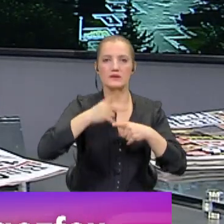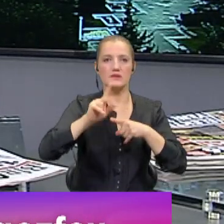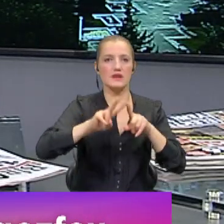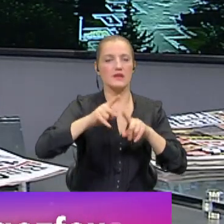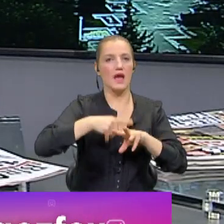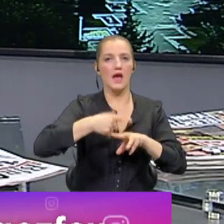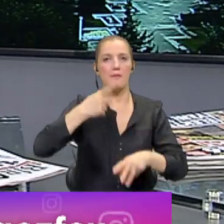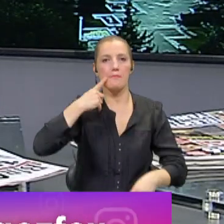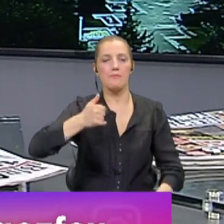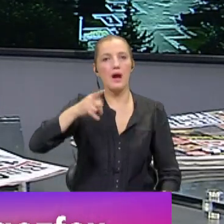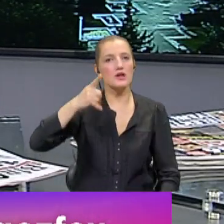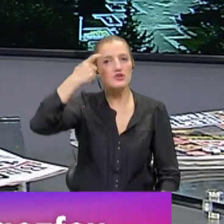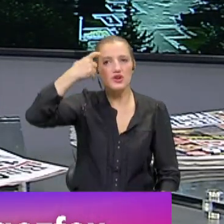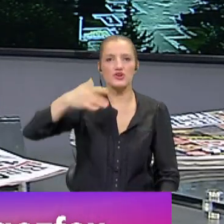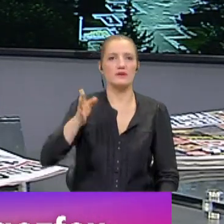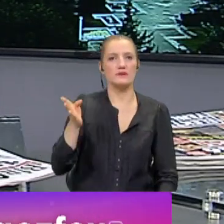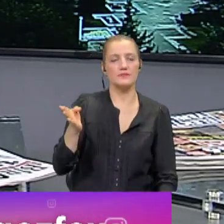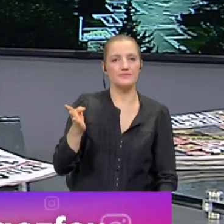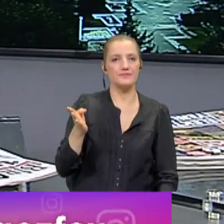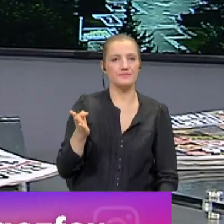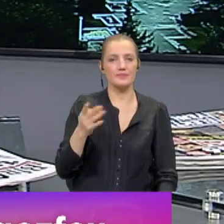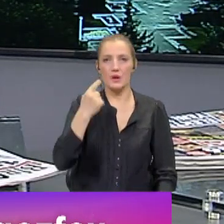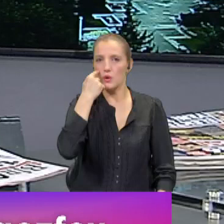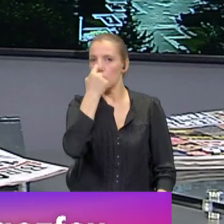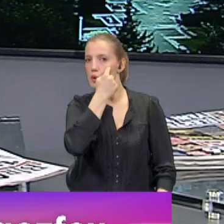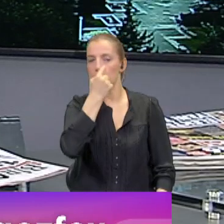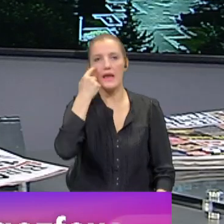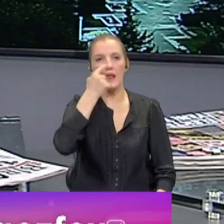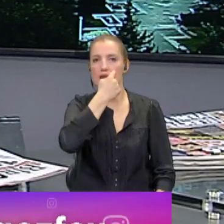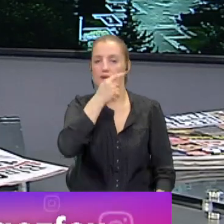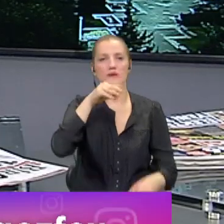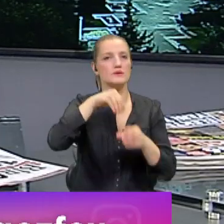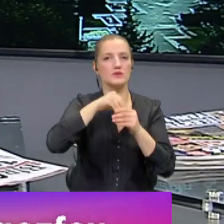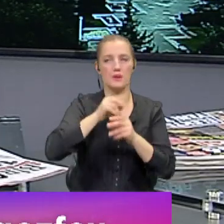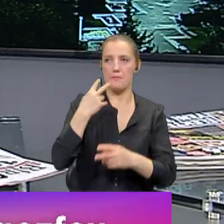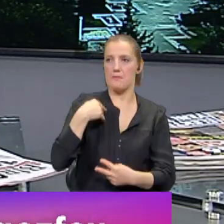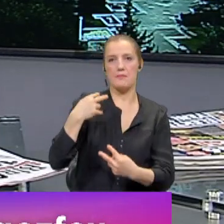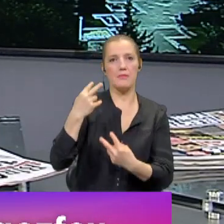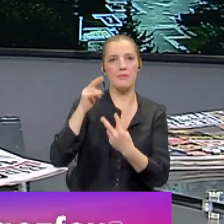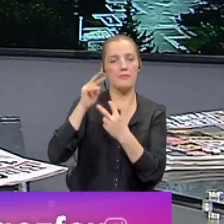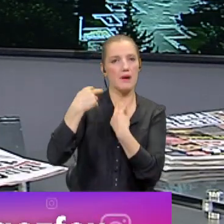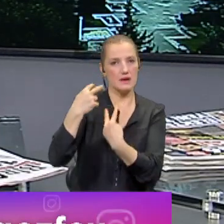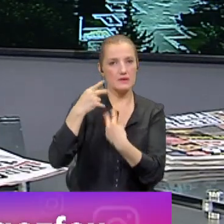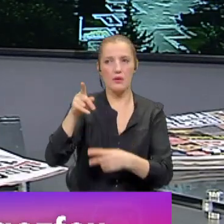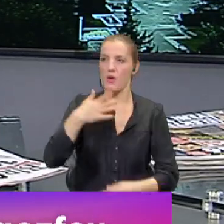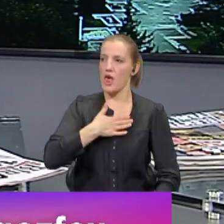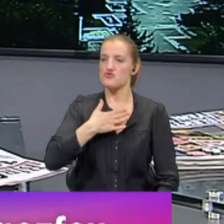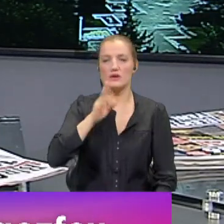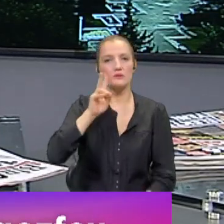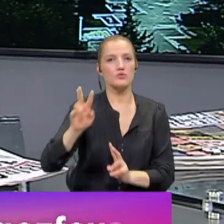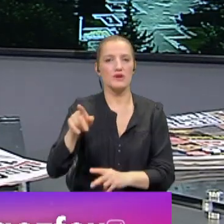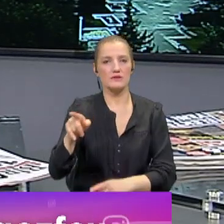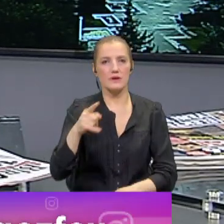Bakanlığı şaşkınlığı Bu arada gözlerindeki Işık ama ona bakın oradaki olacağını